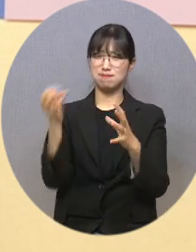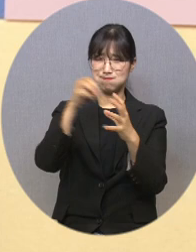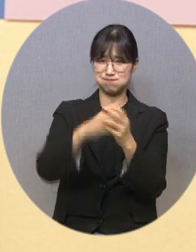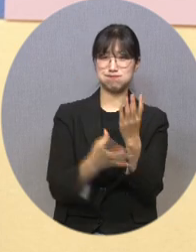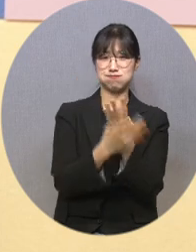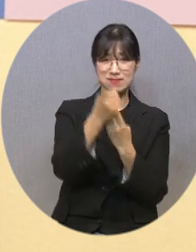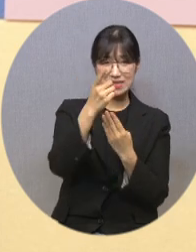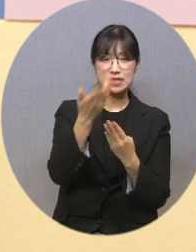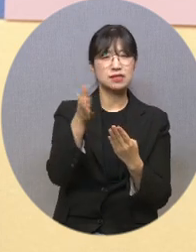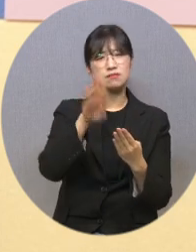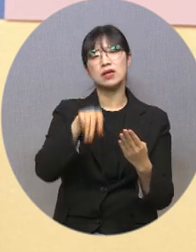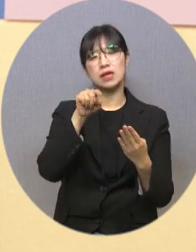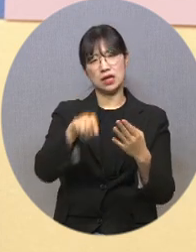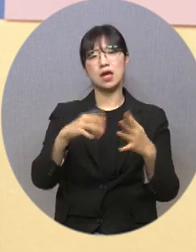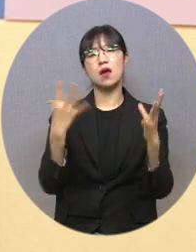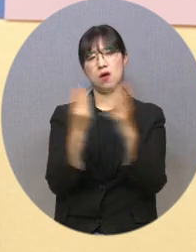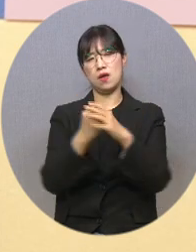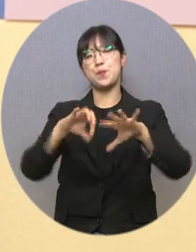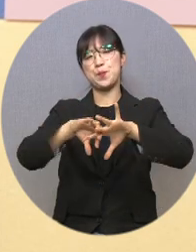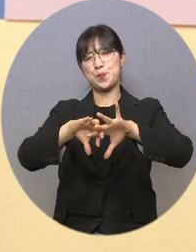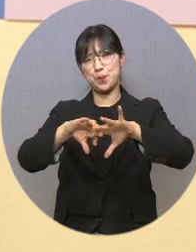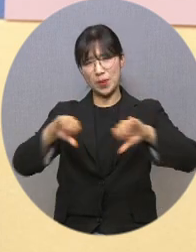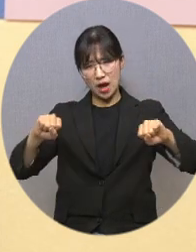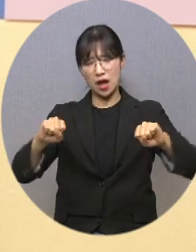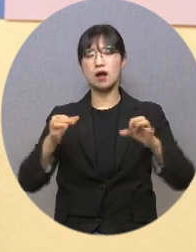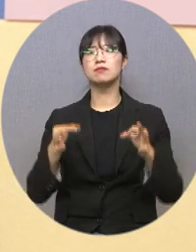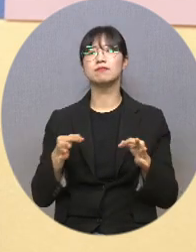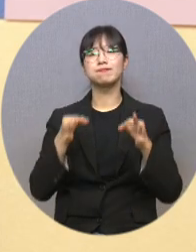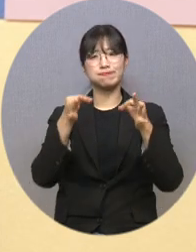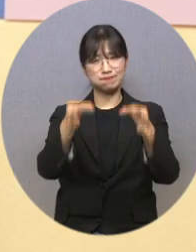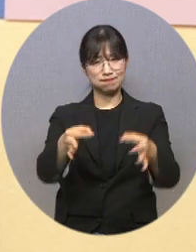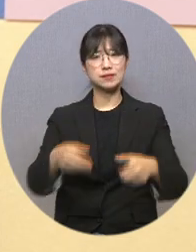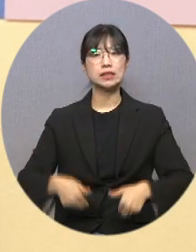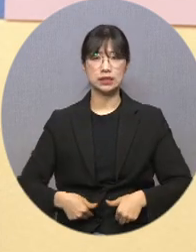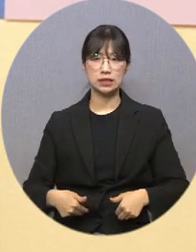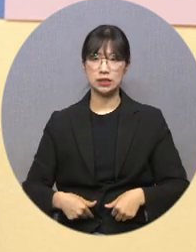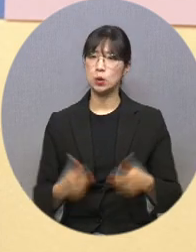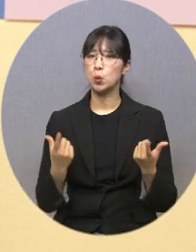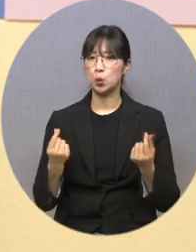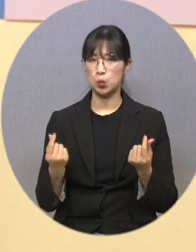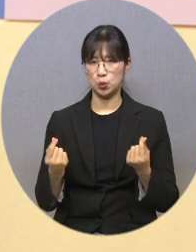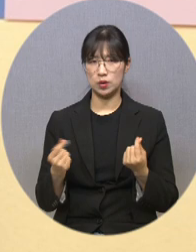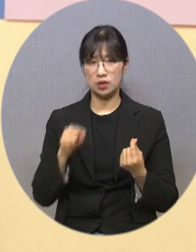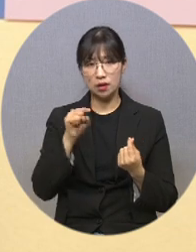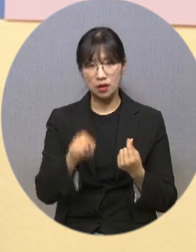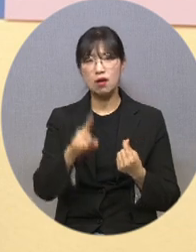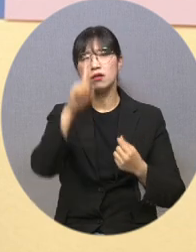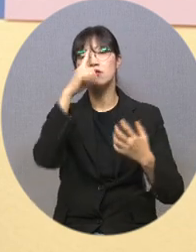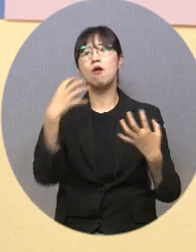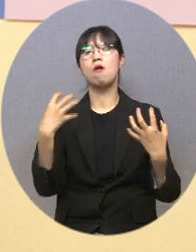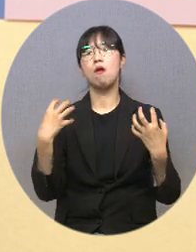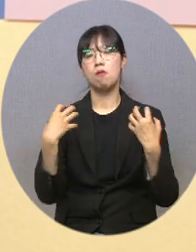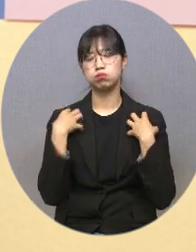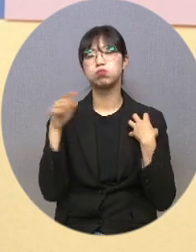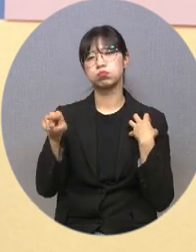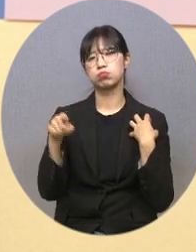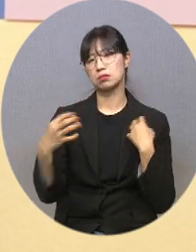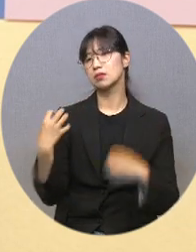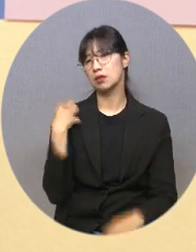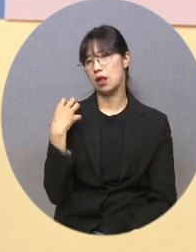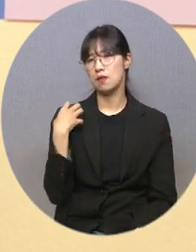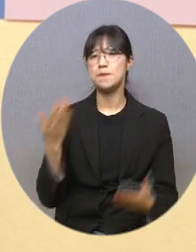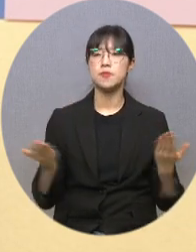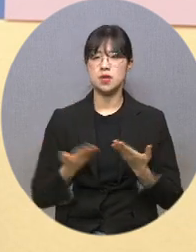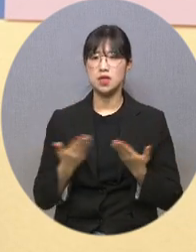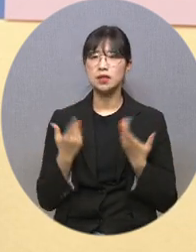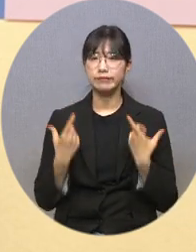운영비와 인건비를 좀 갈라서 좀 내려줘야 될 필요가 있겠다. 이것이 정부가 좀 해줘야 될 일이다라는